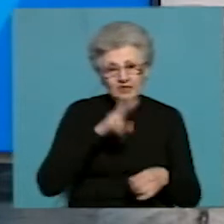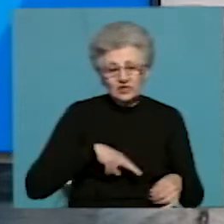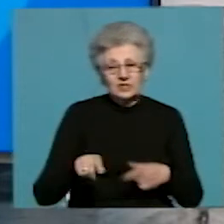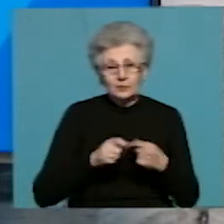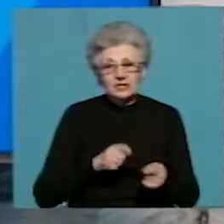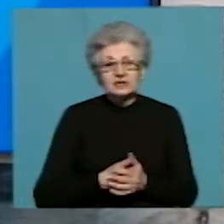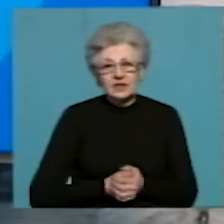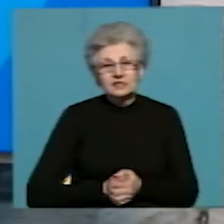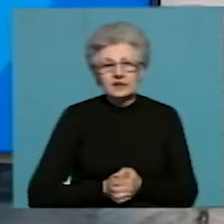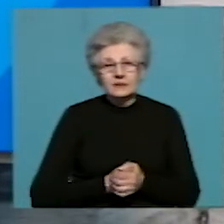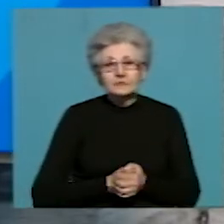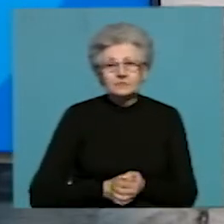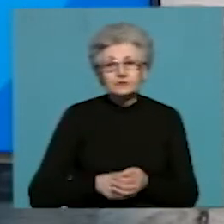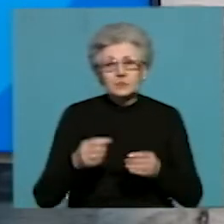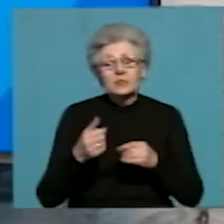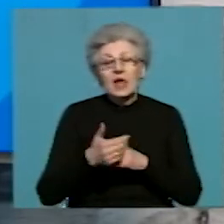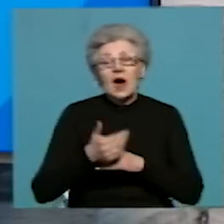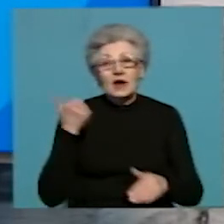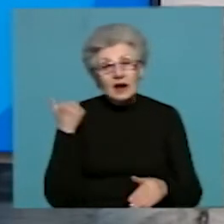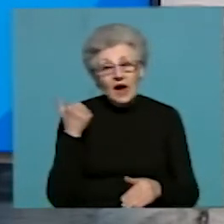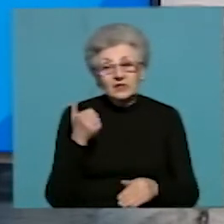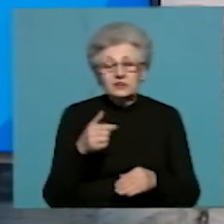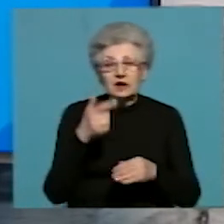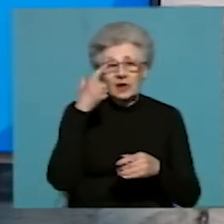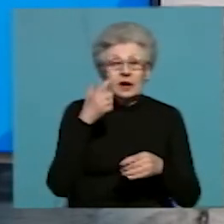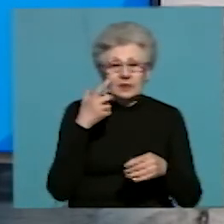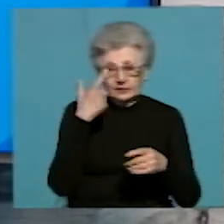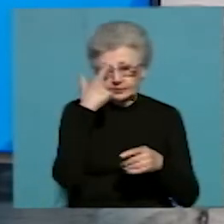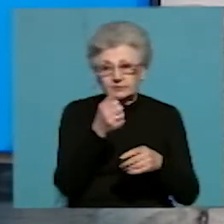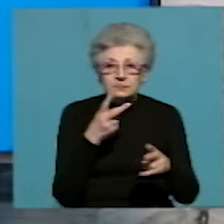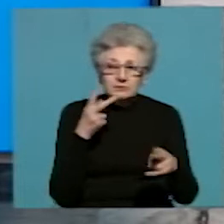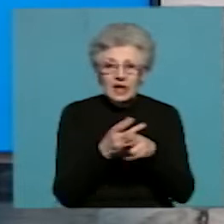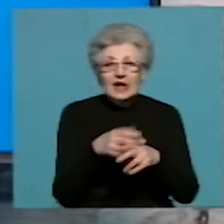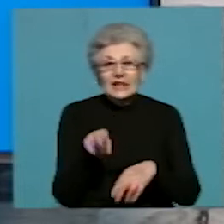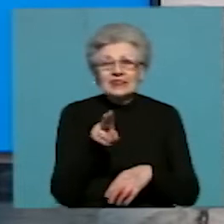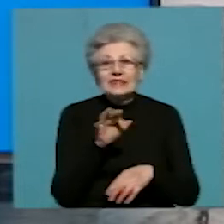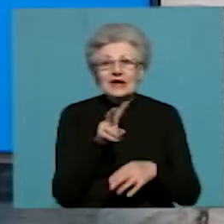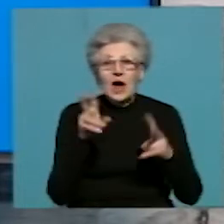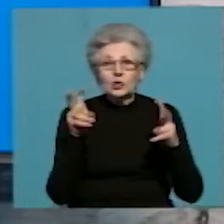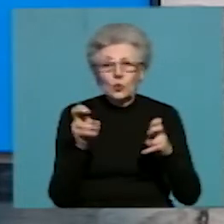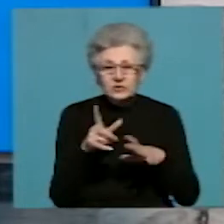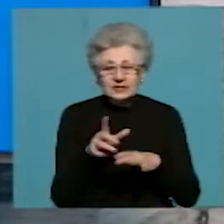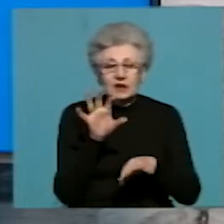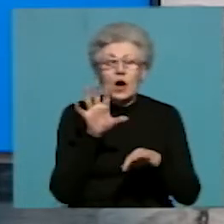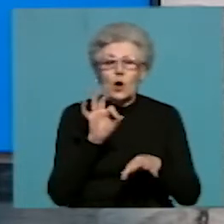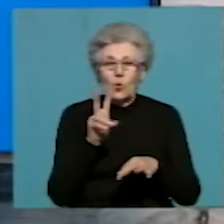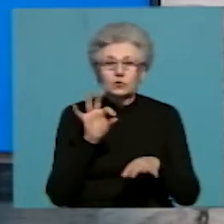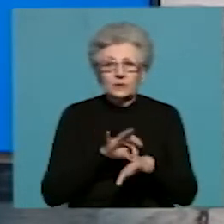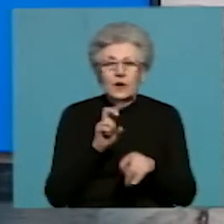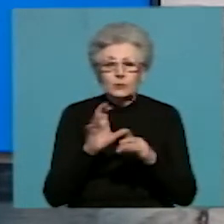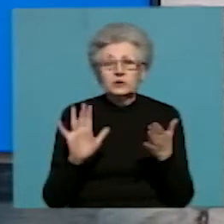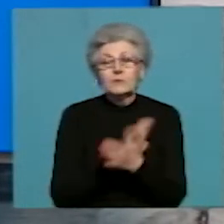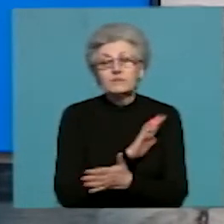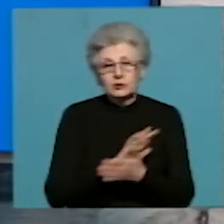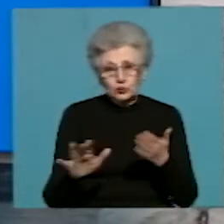Гатрич. Рання діагностика онкохвороб буде безкоштовною з 1 квітня. Національна служба здоров'я